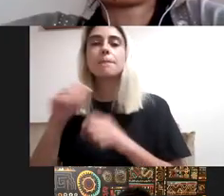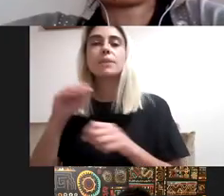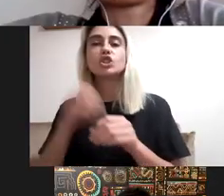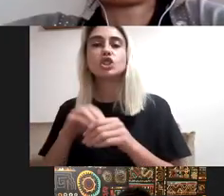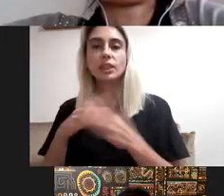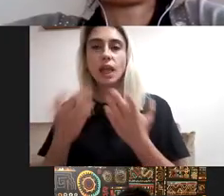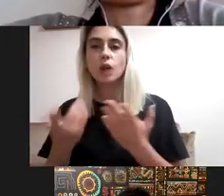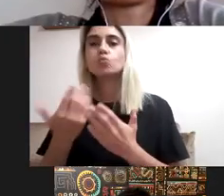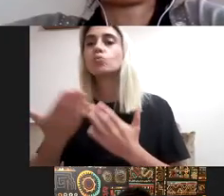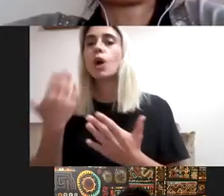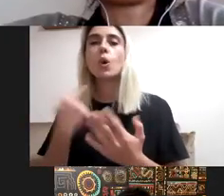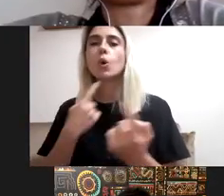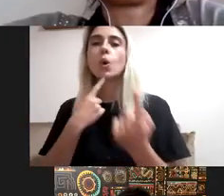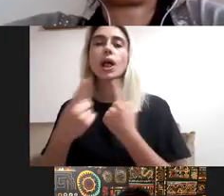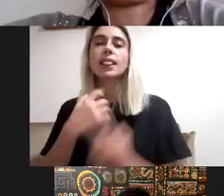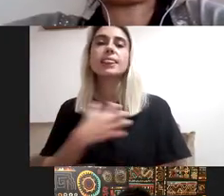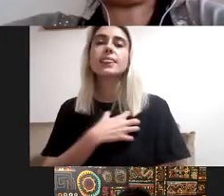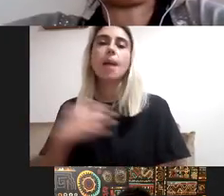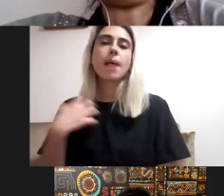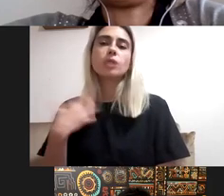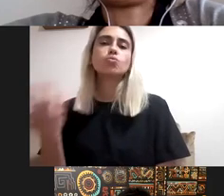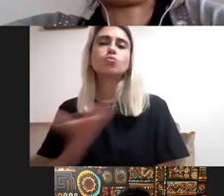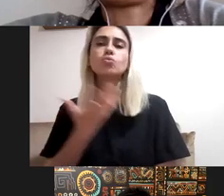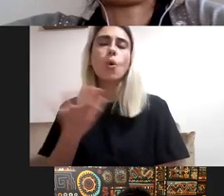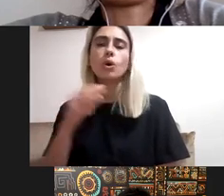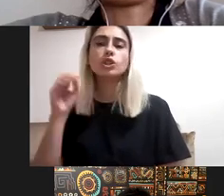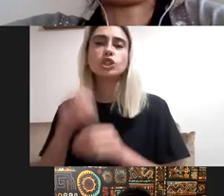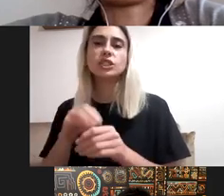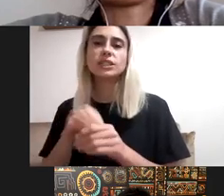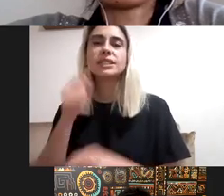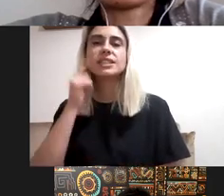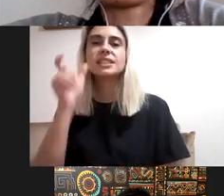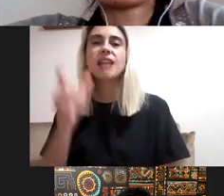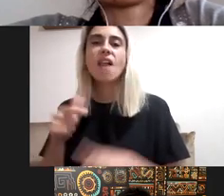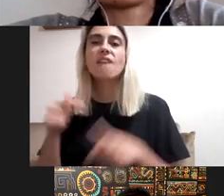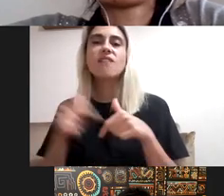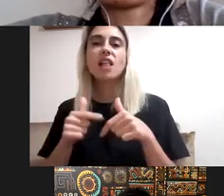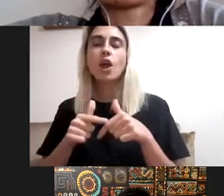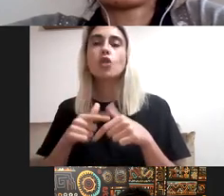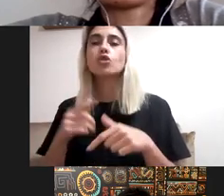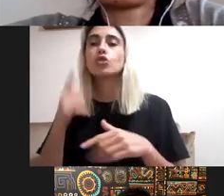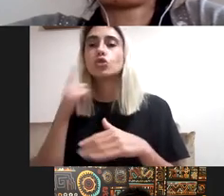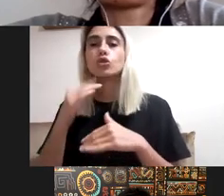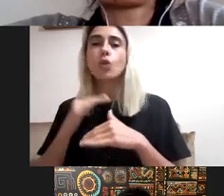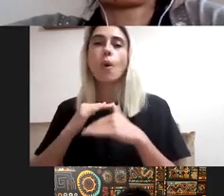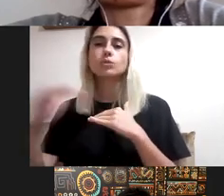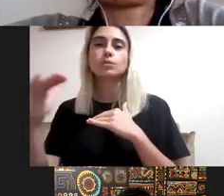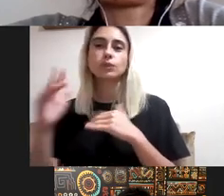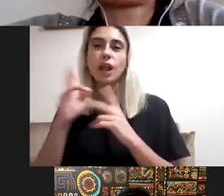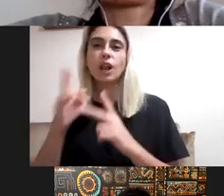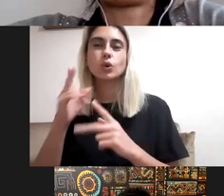önce konuştuğumuz temel birçok şeyin temeli insan faktörünün toplumsal bazdaki